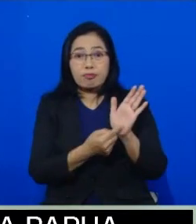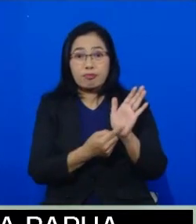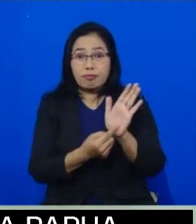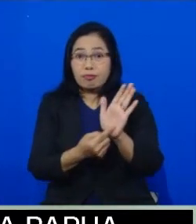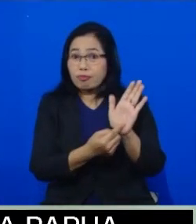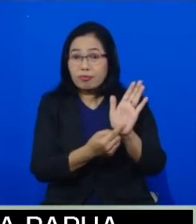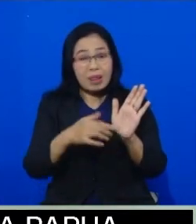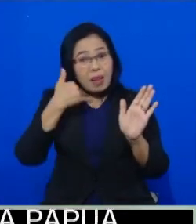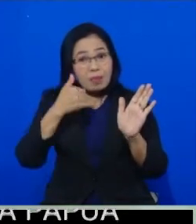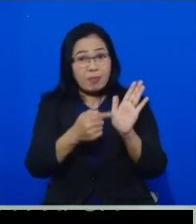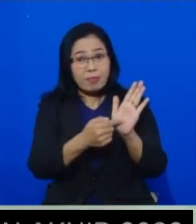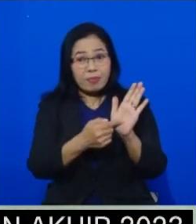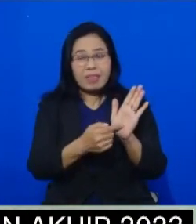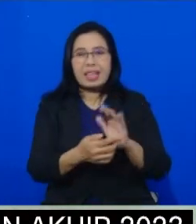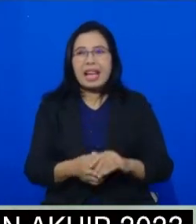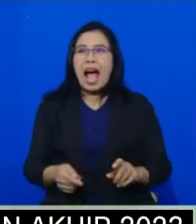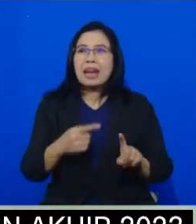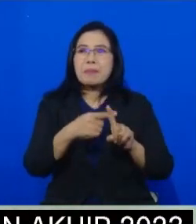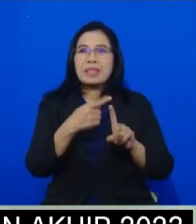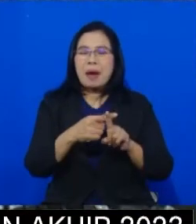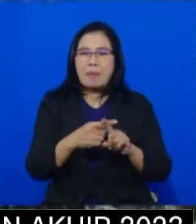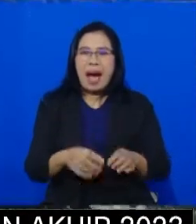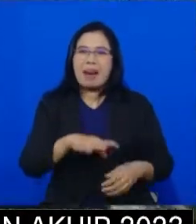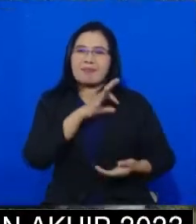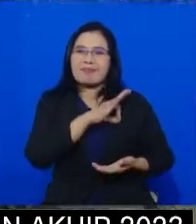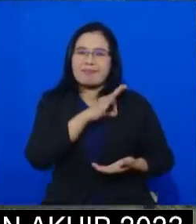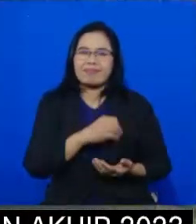Jadi kalau live kita ada pertambahan omset.